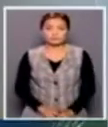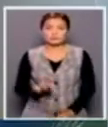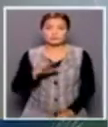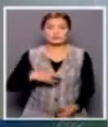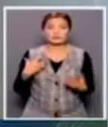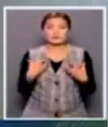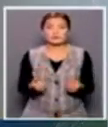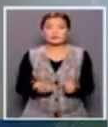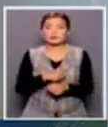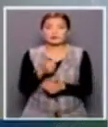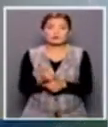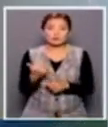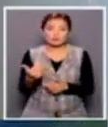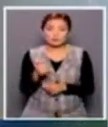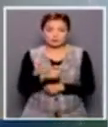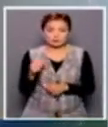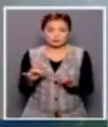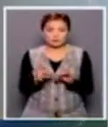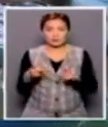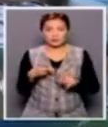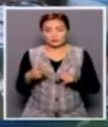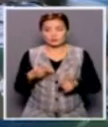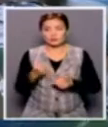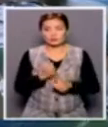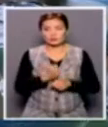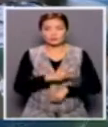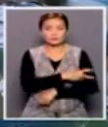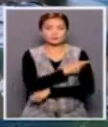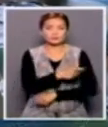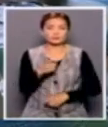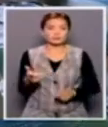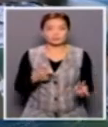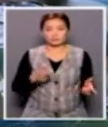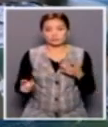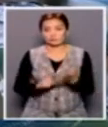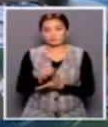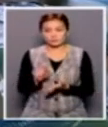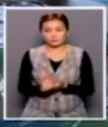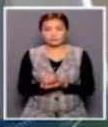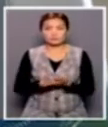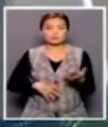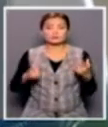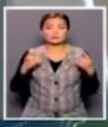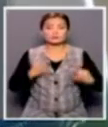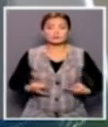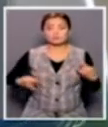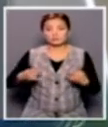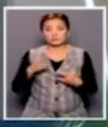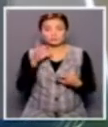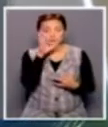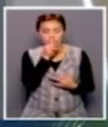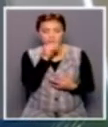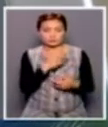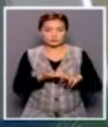Облыстық денсаулық сақтау басқармасының өкілдері болса, екінші толқынға халатлар сақадай сай дейді. ПТР-тест те жетеді деп